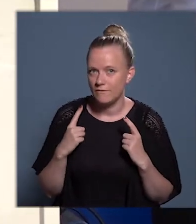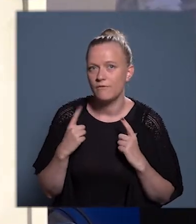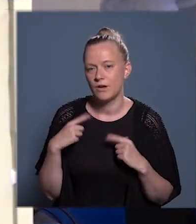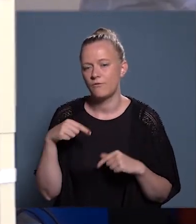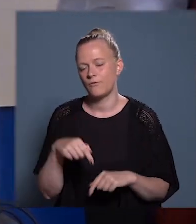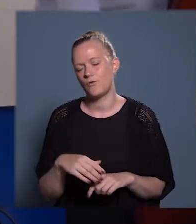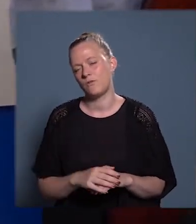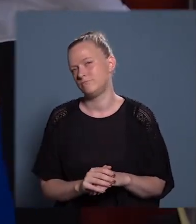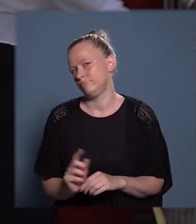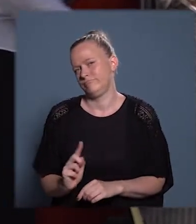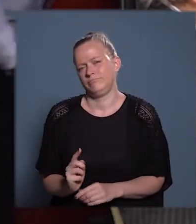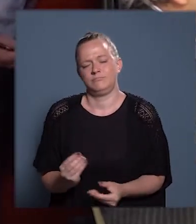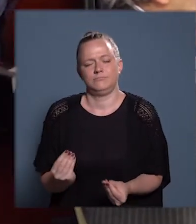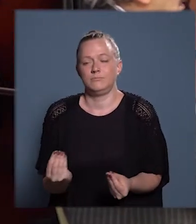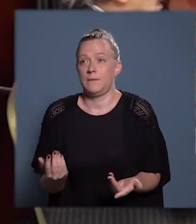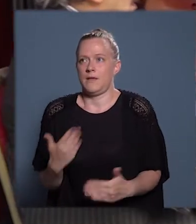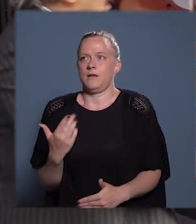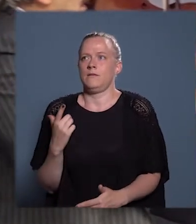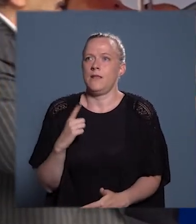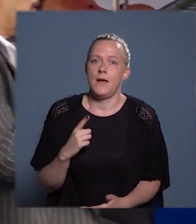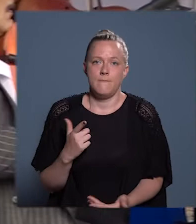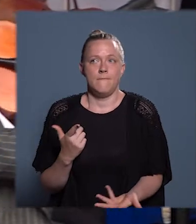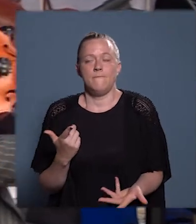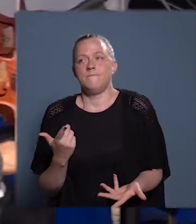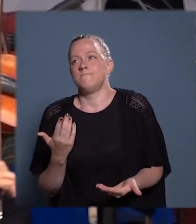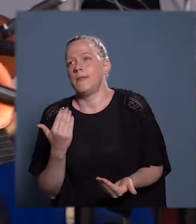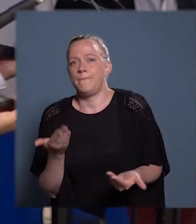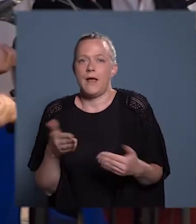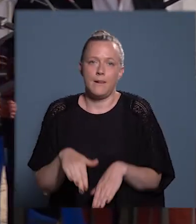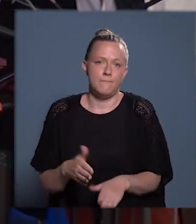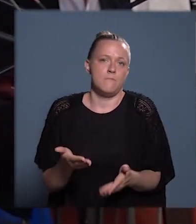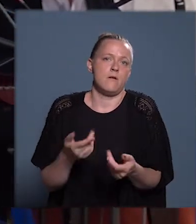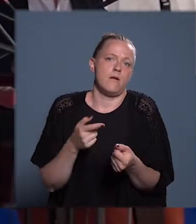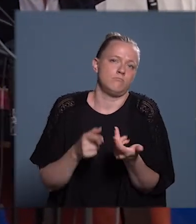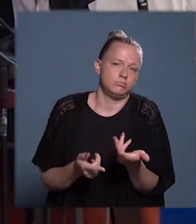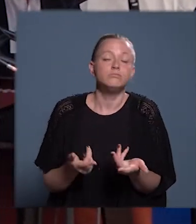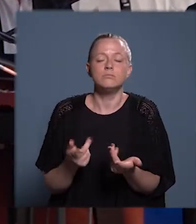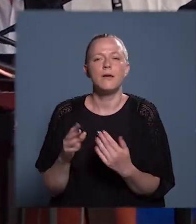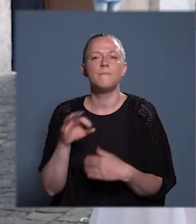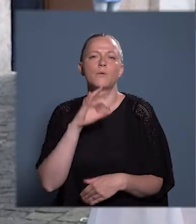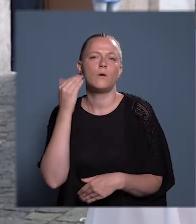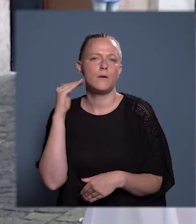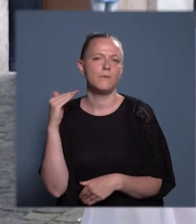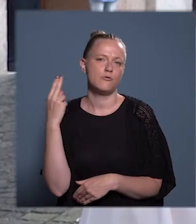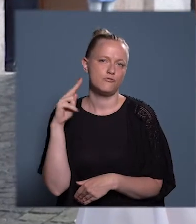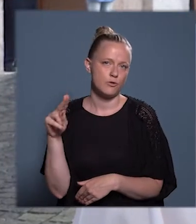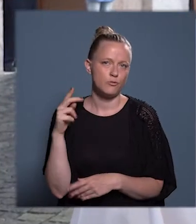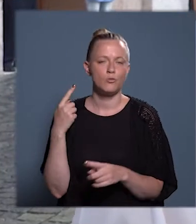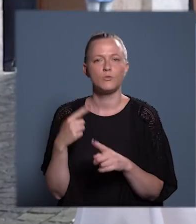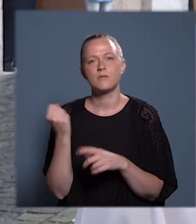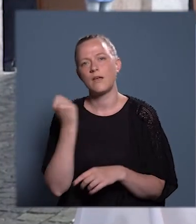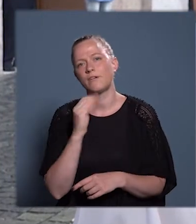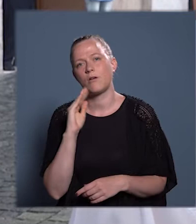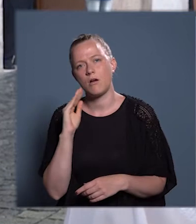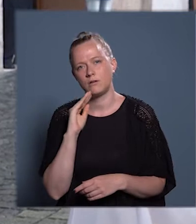alkalmat. Megijedtünk, hogy nem lesz, hát, hogy megint, meg ez lesz, de a polgármester úr és a Dávid Anikójék, a